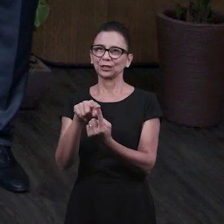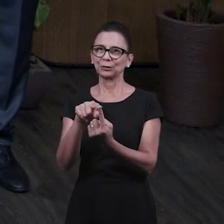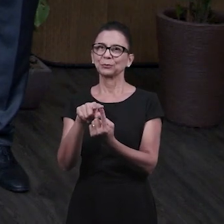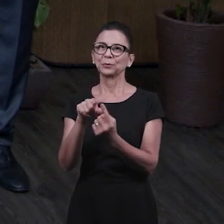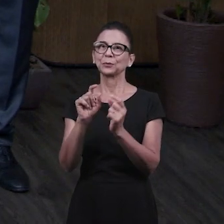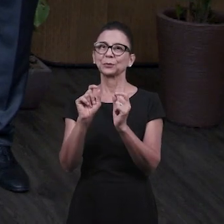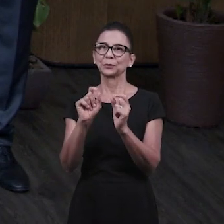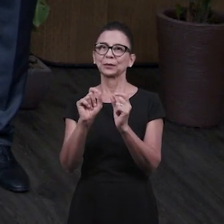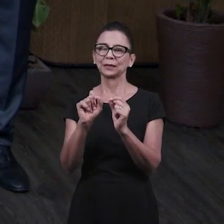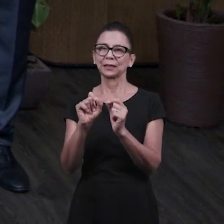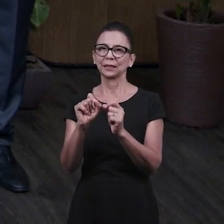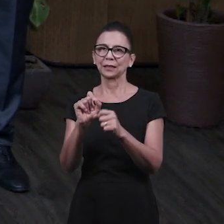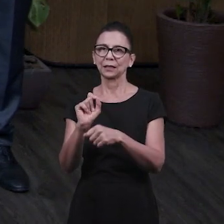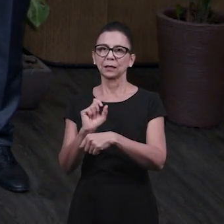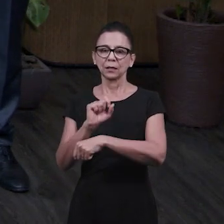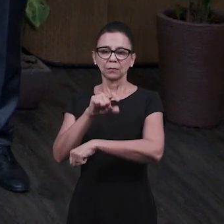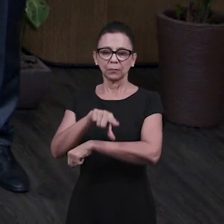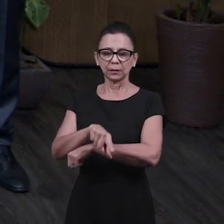lancée,